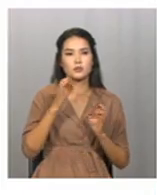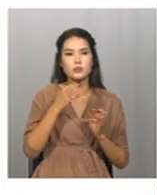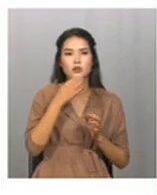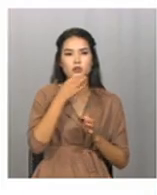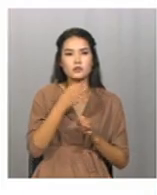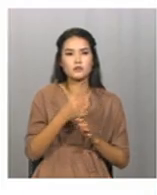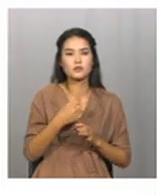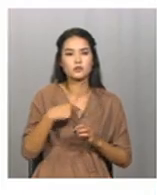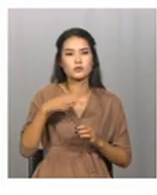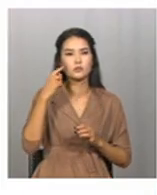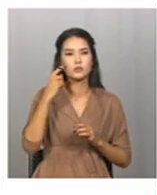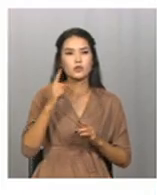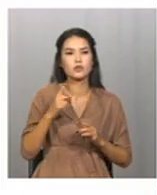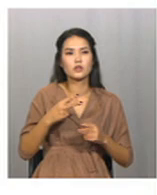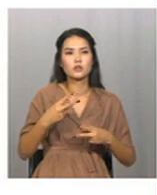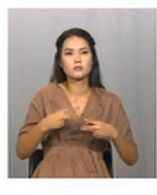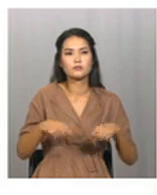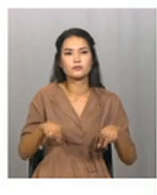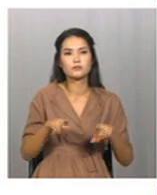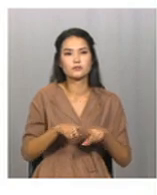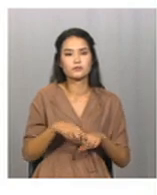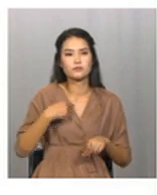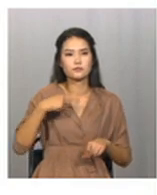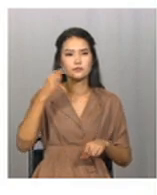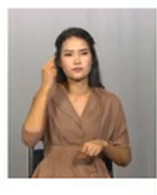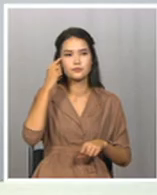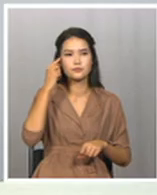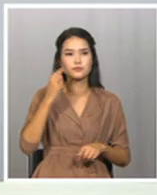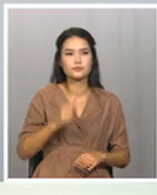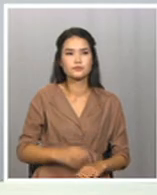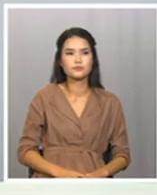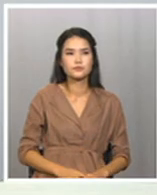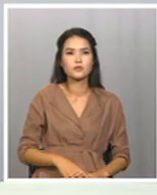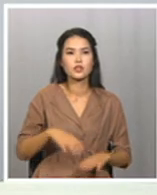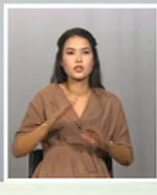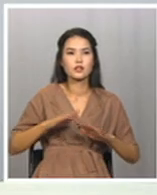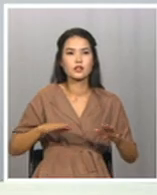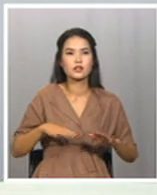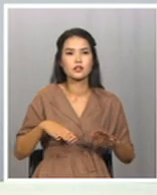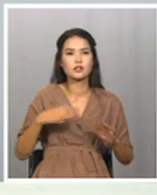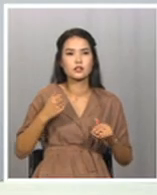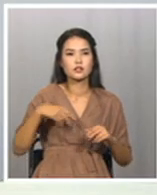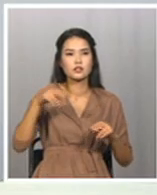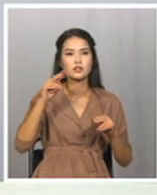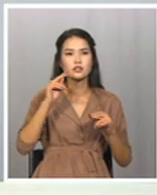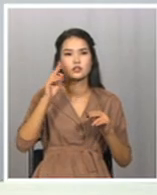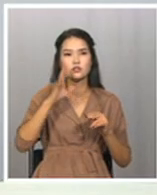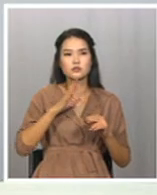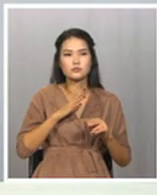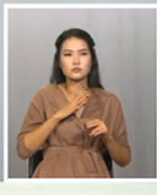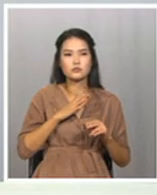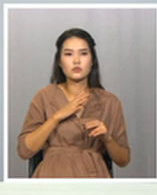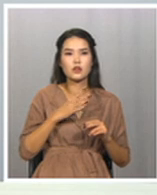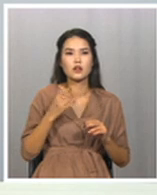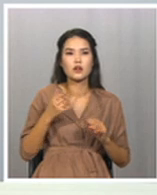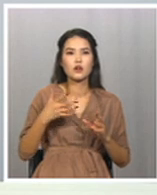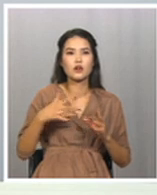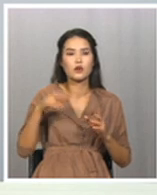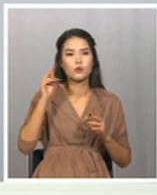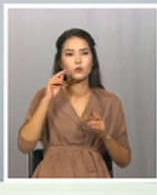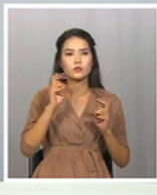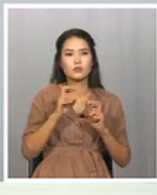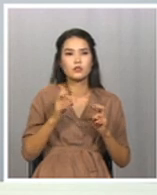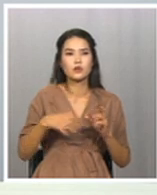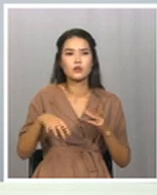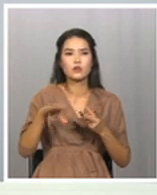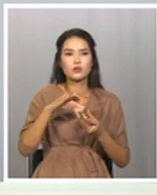жауаптарыңыз осы жауапқа сәйкес келеді деп ойлаймын. Оқушылар, жаңағы жасалған практикалық жұмысымызды